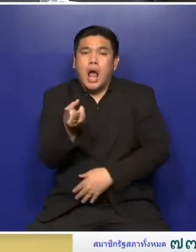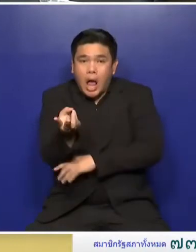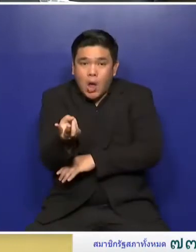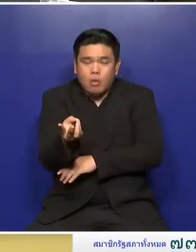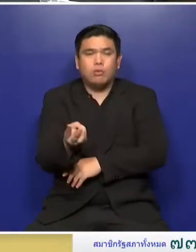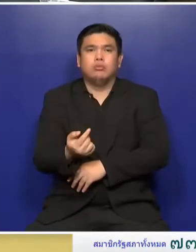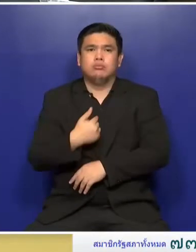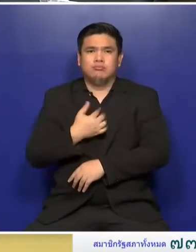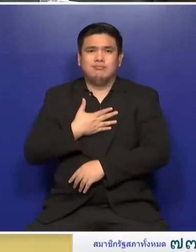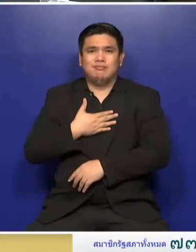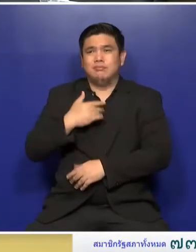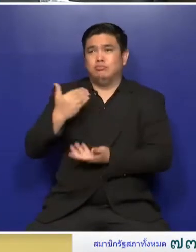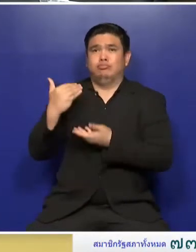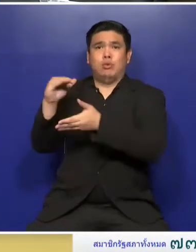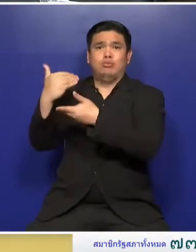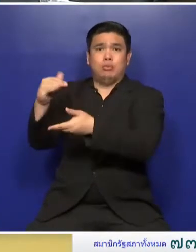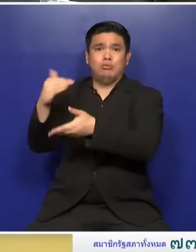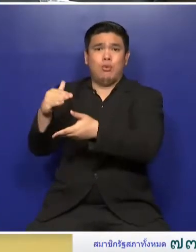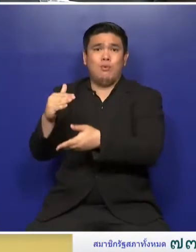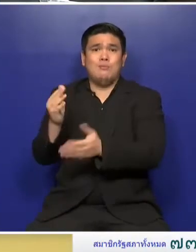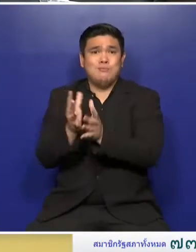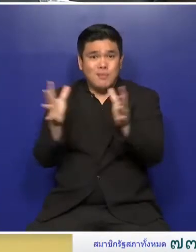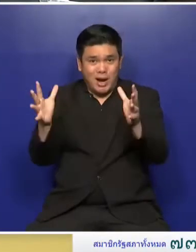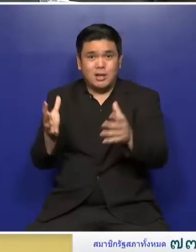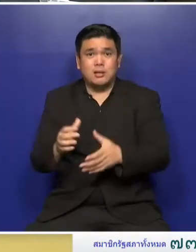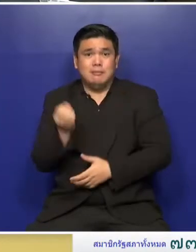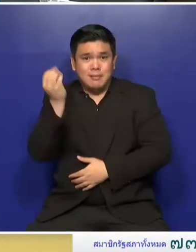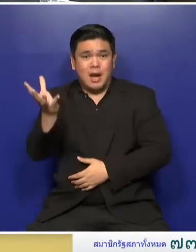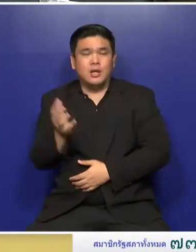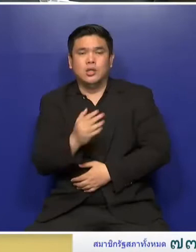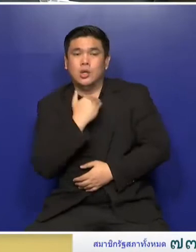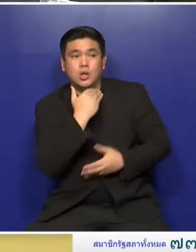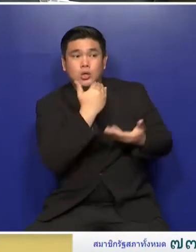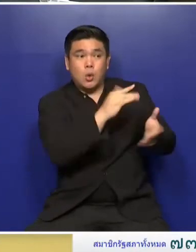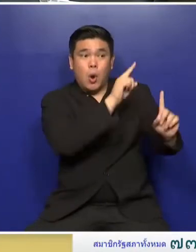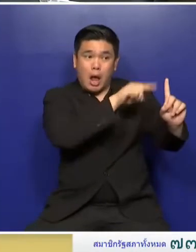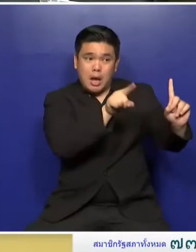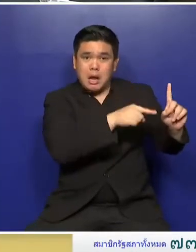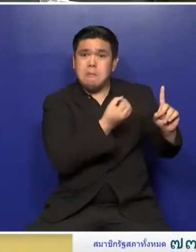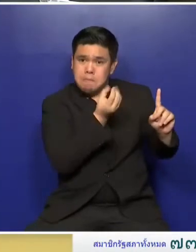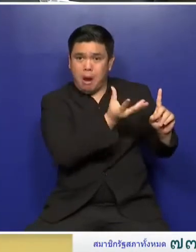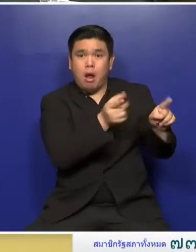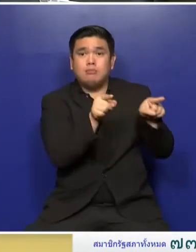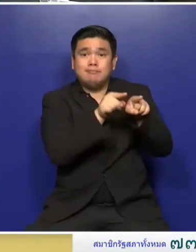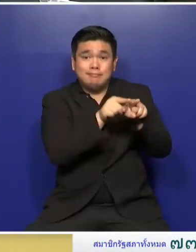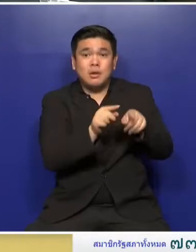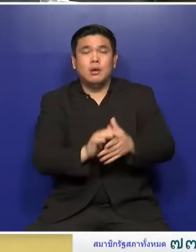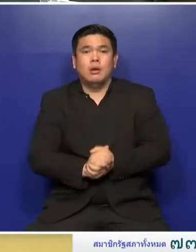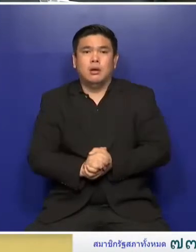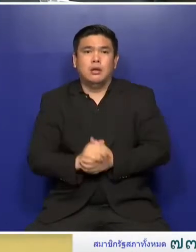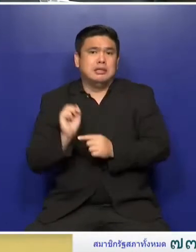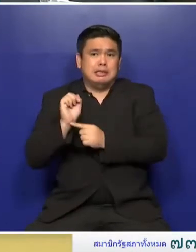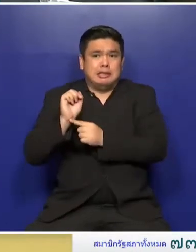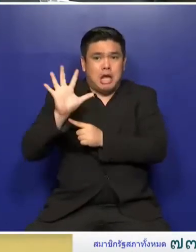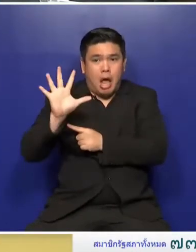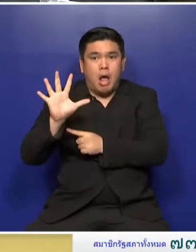ทเราส่งไปยังสาภาพยโรปและสาราธษณฑัษ์เป็นจำนวมากเป็นปริมาณที่อัดับ 5 ของ